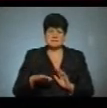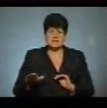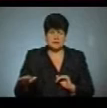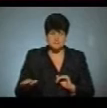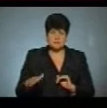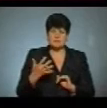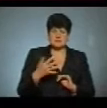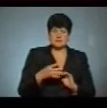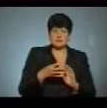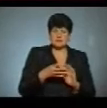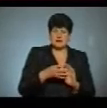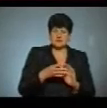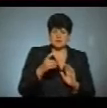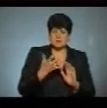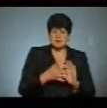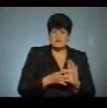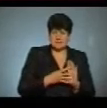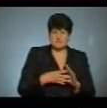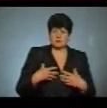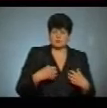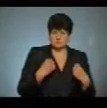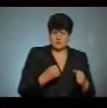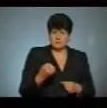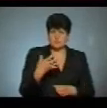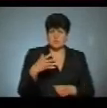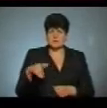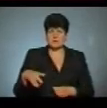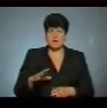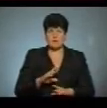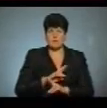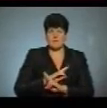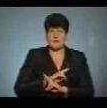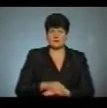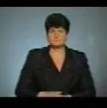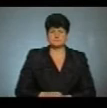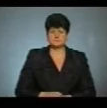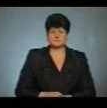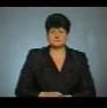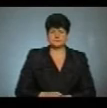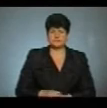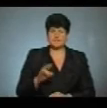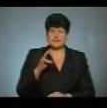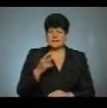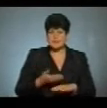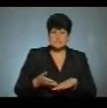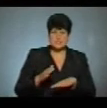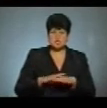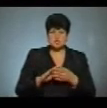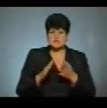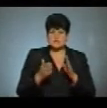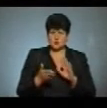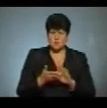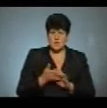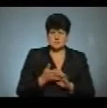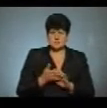159 жителів Тернопільщини вже одужали, 15 осіб померли. Найскладніша ситуація –